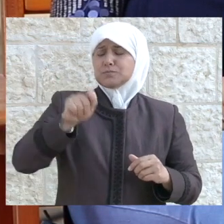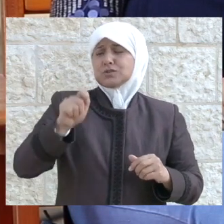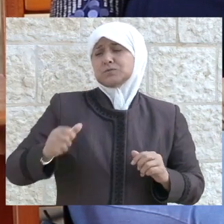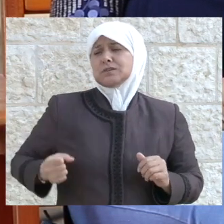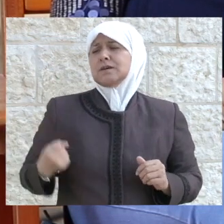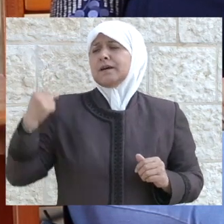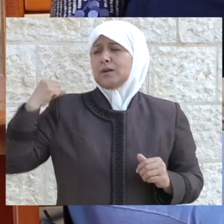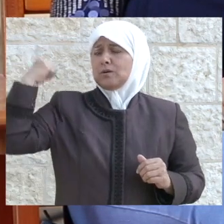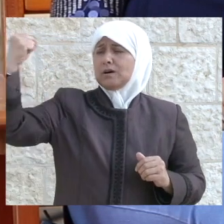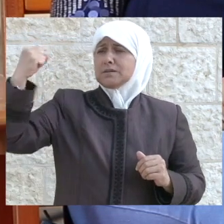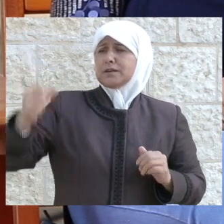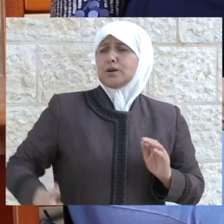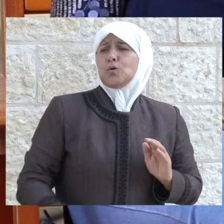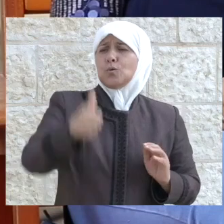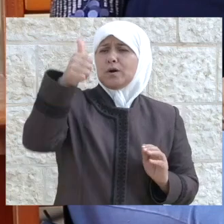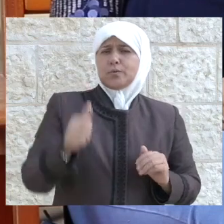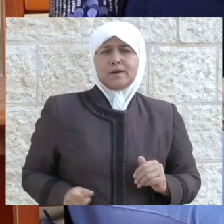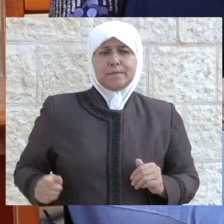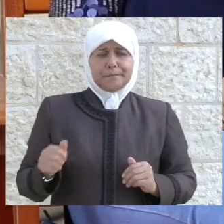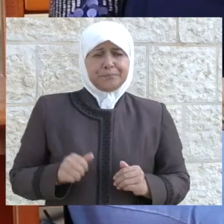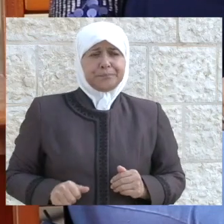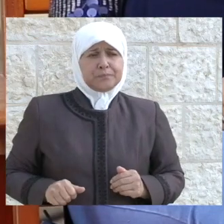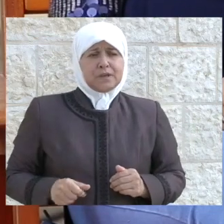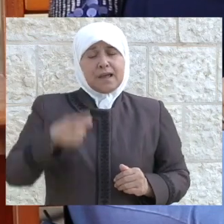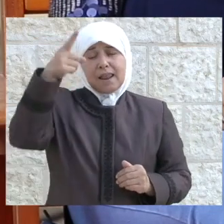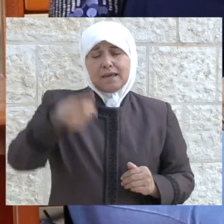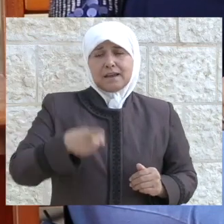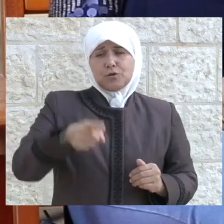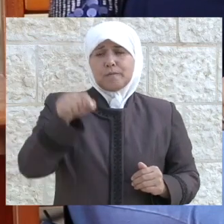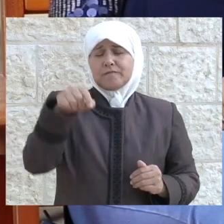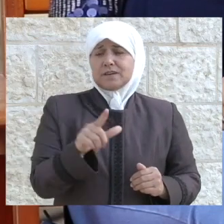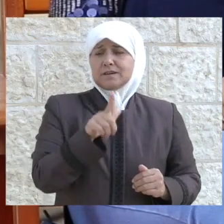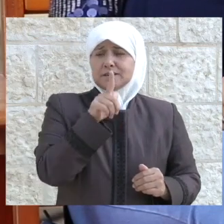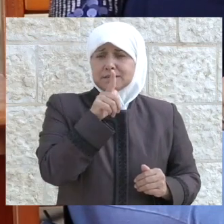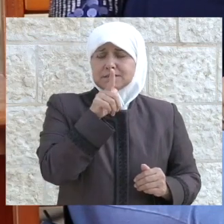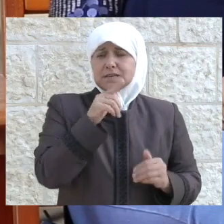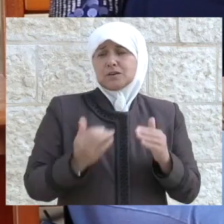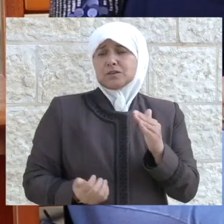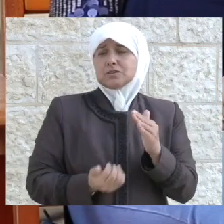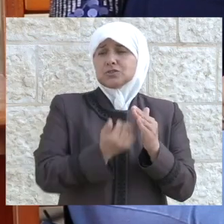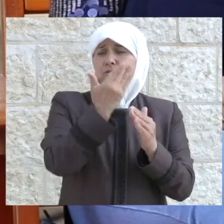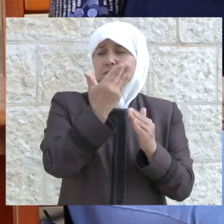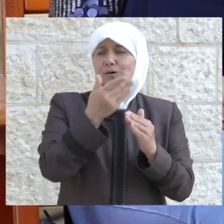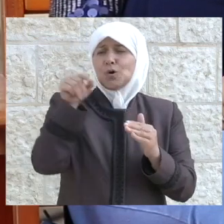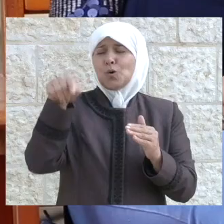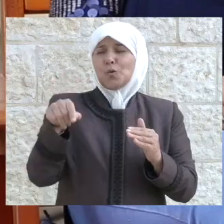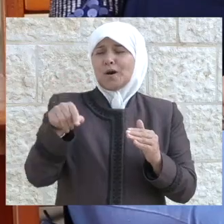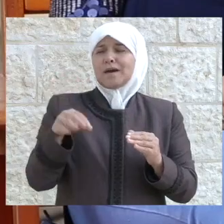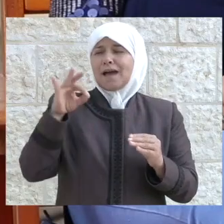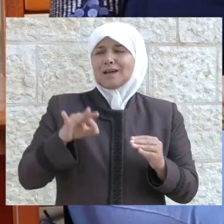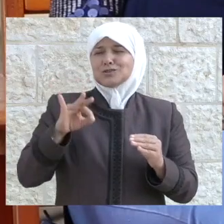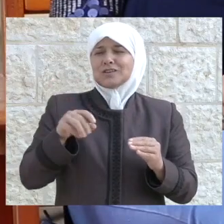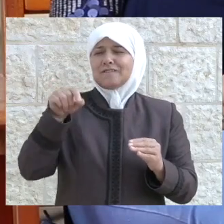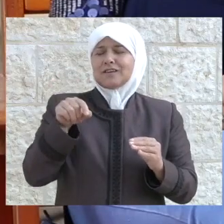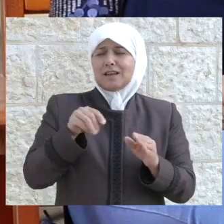حتى صار معنا أي إشي غريب. واليوم قصتنا من القصص الجدا مؤثرة. منرحب مع